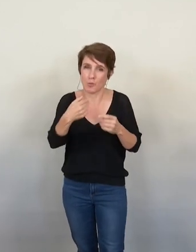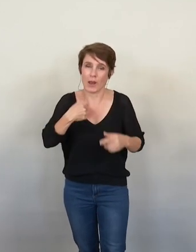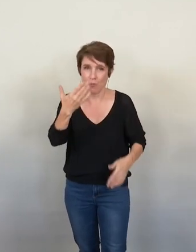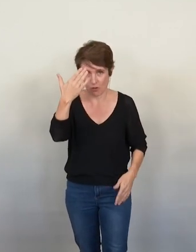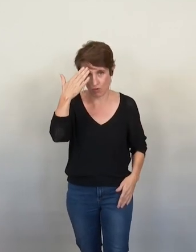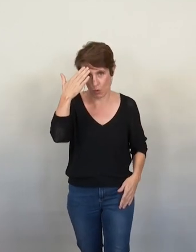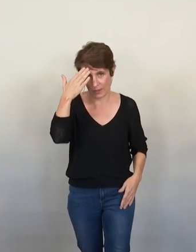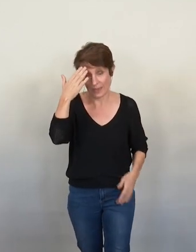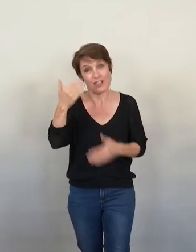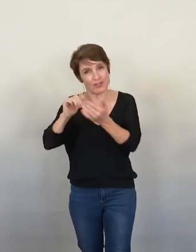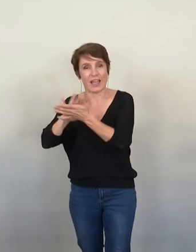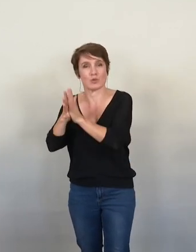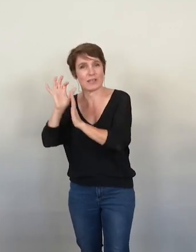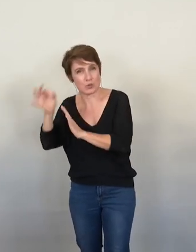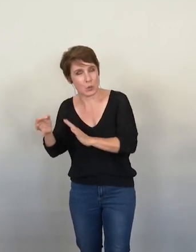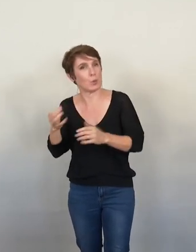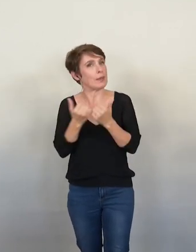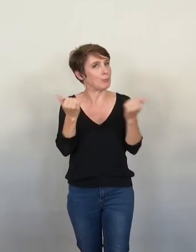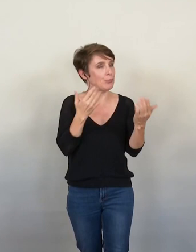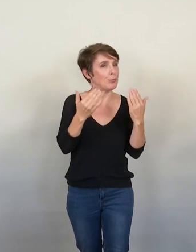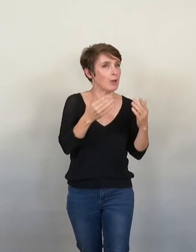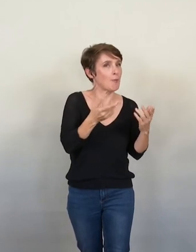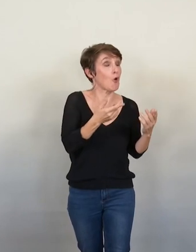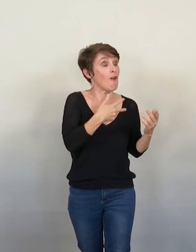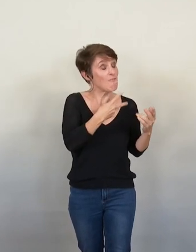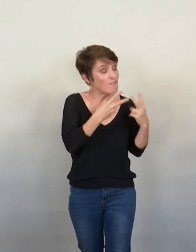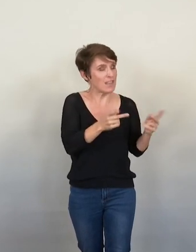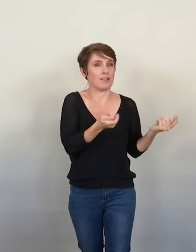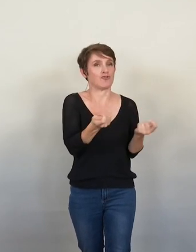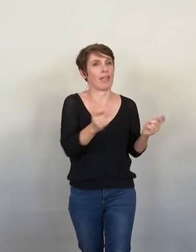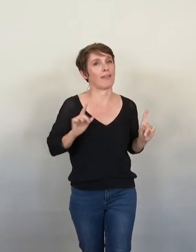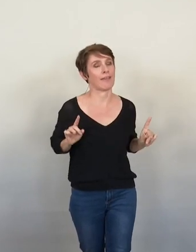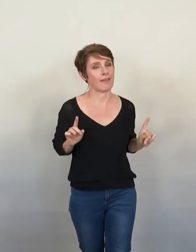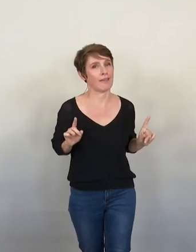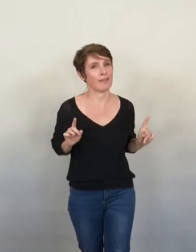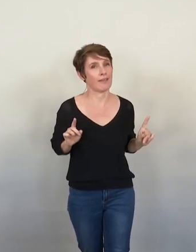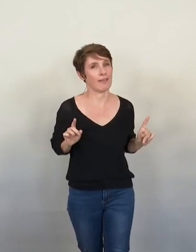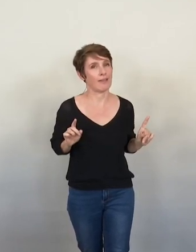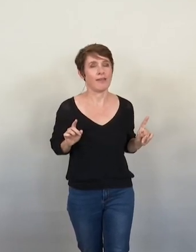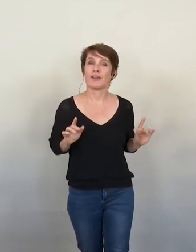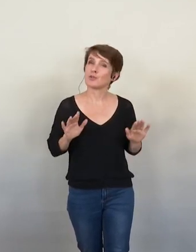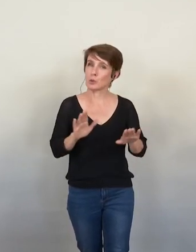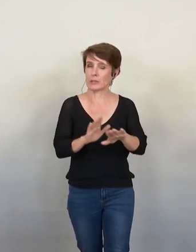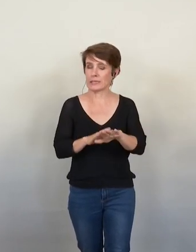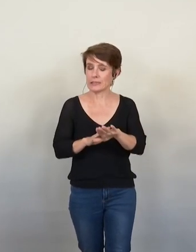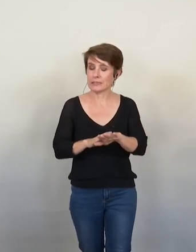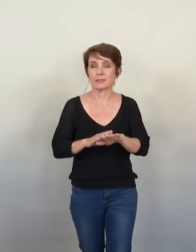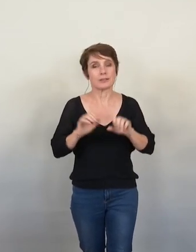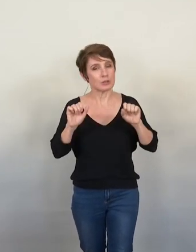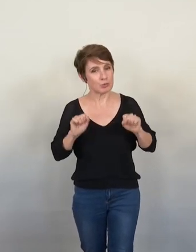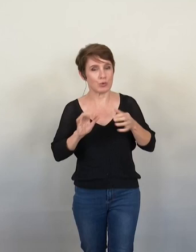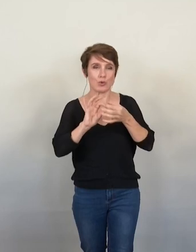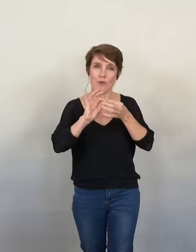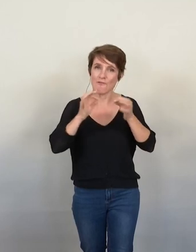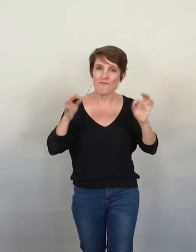municipalisés et donc euh il est très aisé de faire des phrases de de